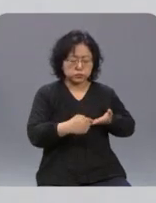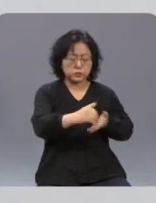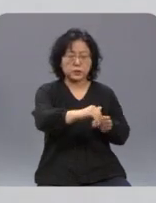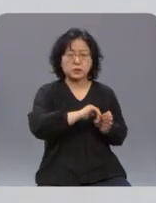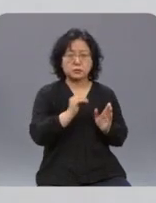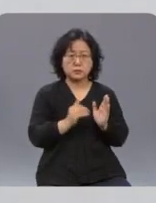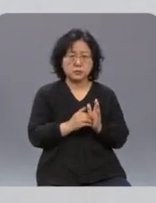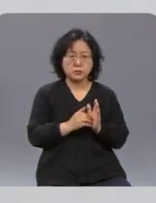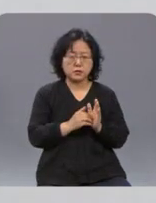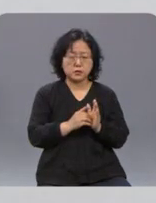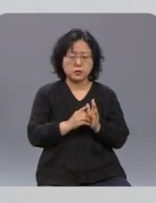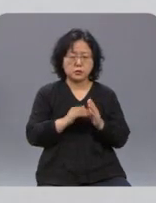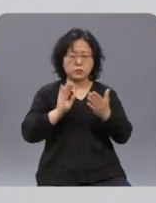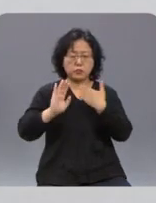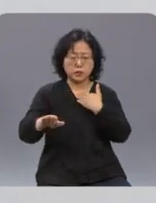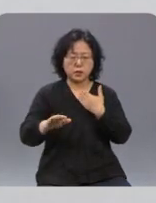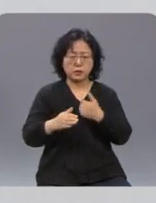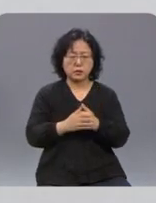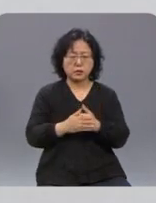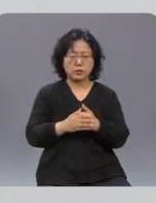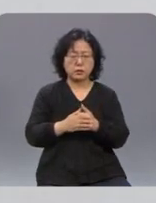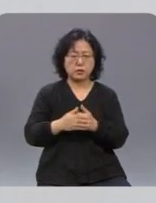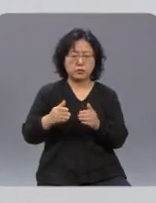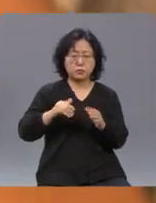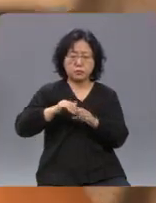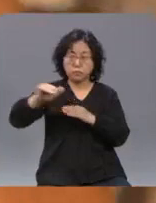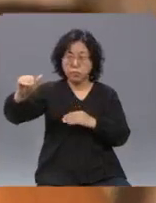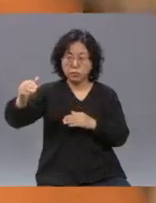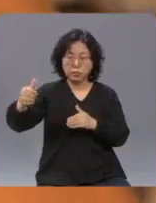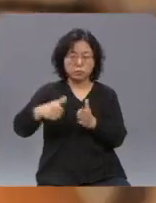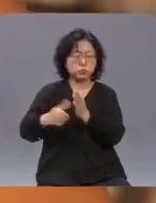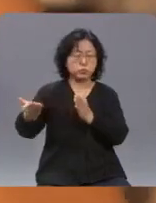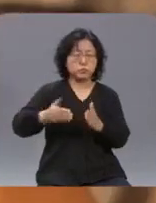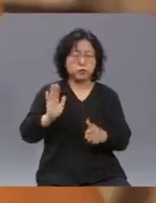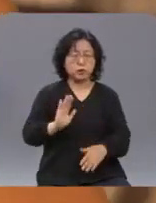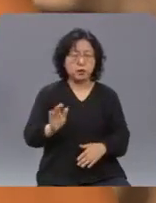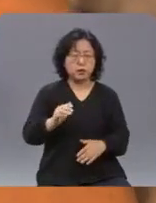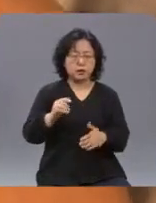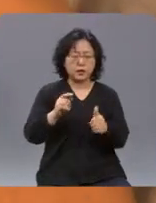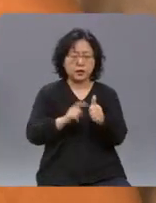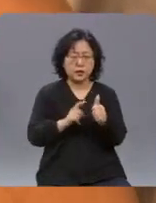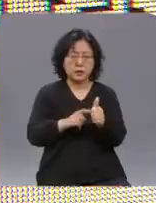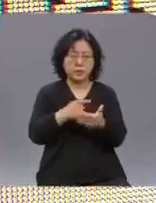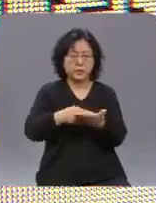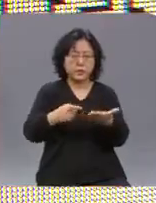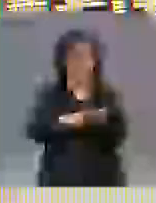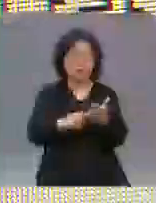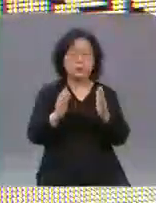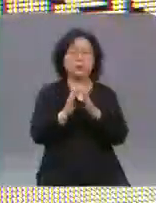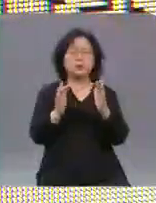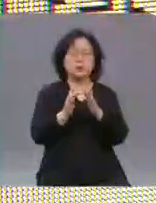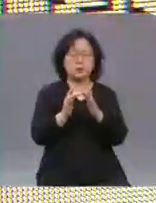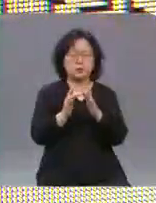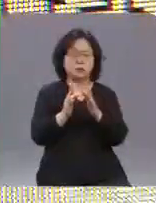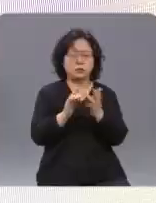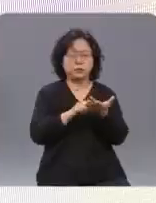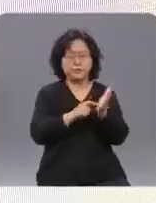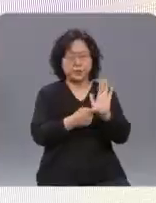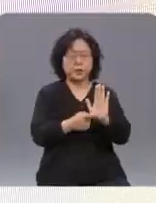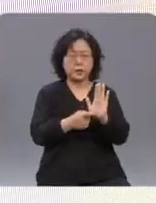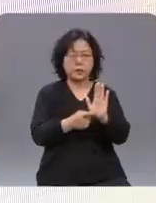그리고 나서 제품이 공급이 안 된다 a씨가 이런 피해 사실을 인터넷 커뮤니티 등이